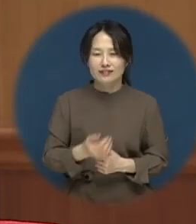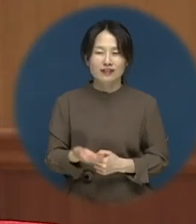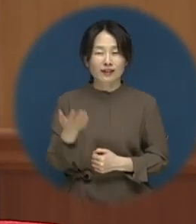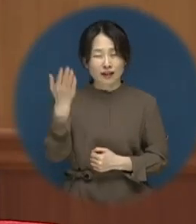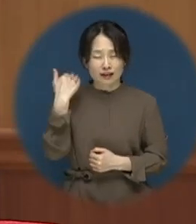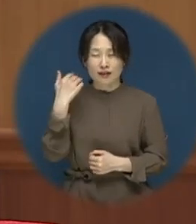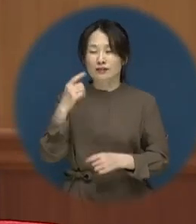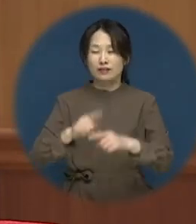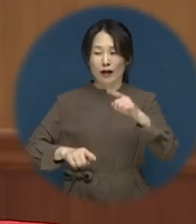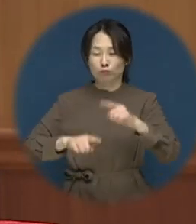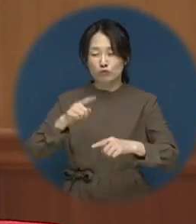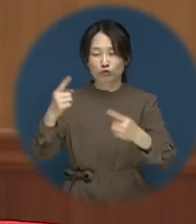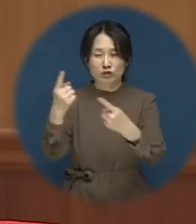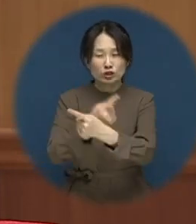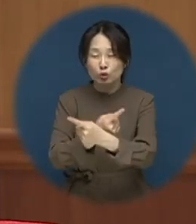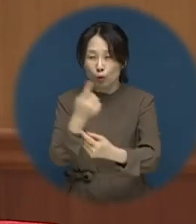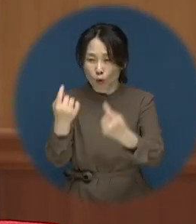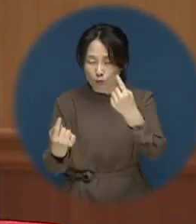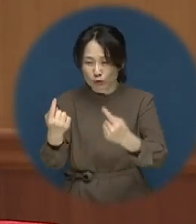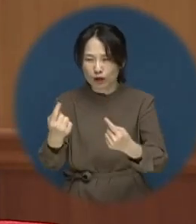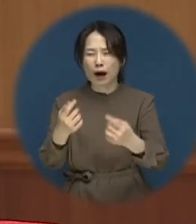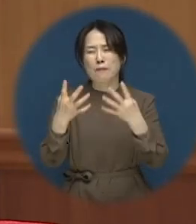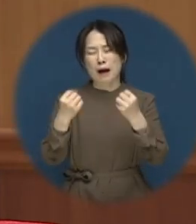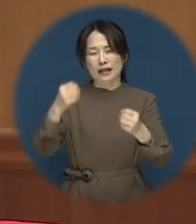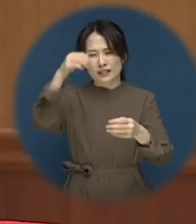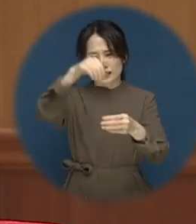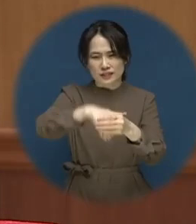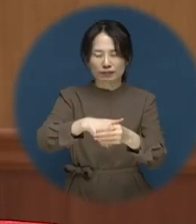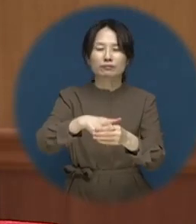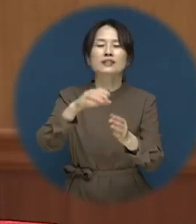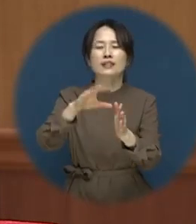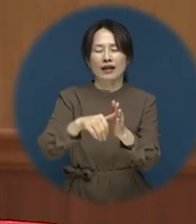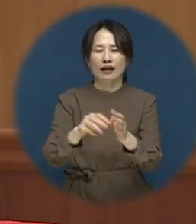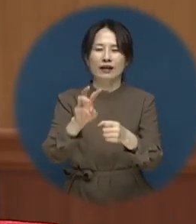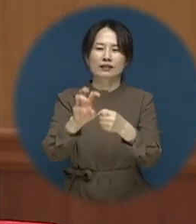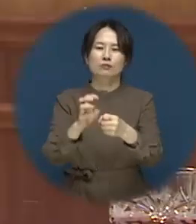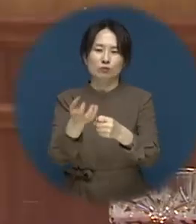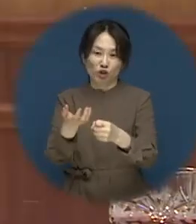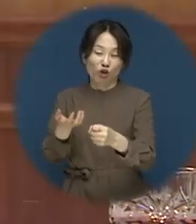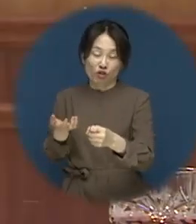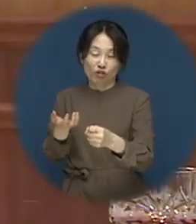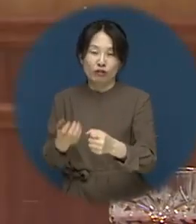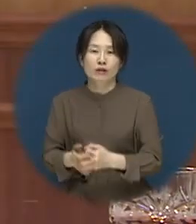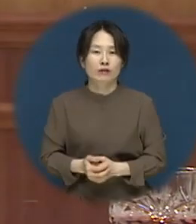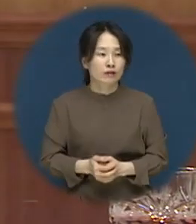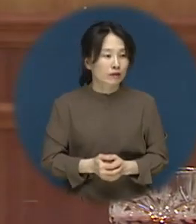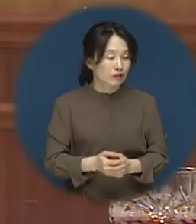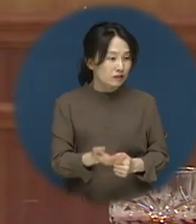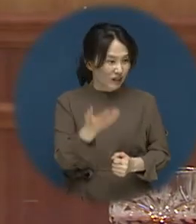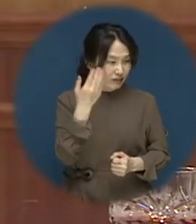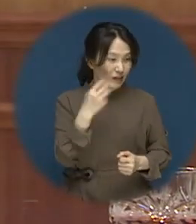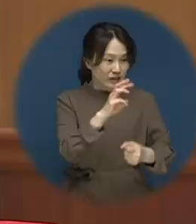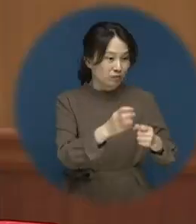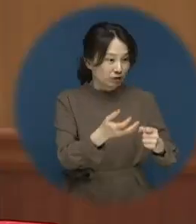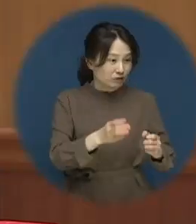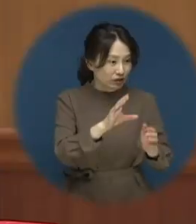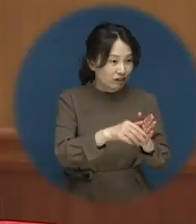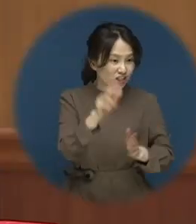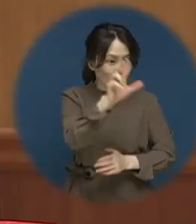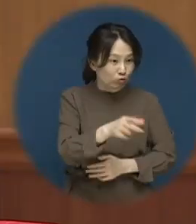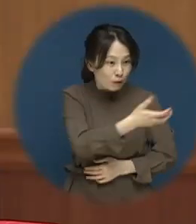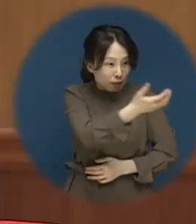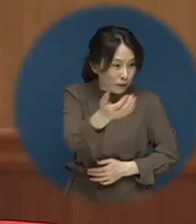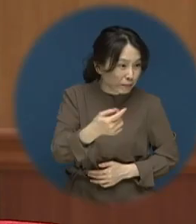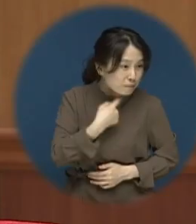시기가 아니고 많이 심을 시기였어요. 그렇죠. 예, 30년 전에는. 그러니까요. 그때는 전국을 다니셨겠네. 그때는 전국을